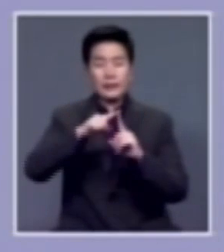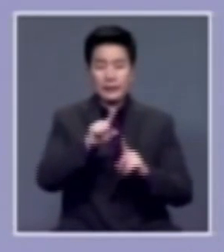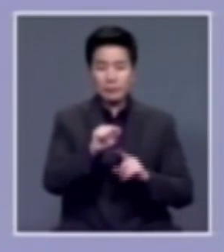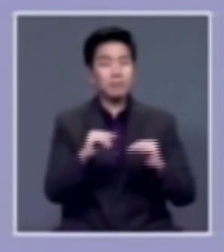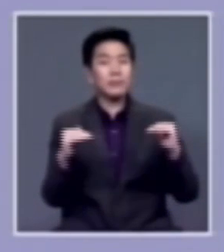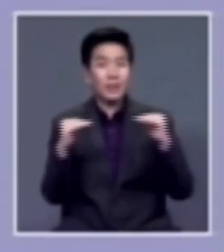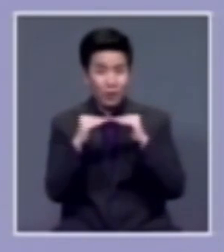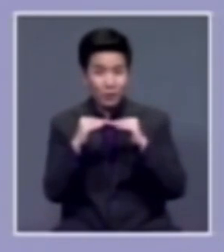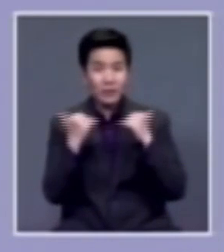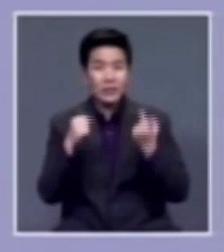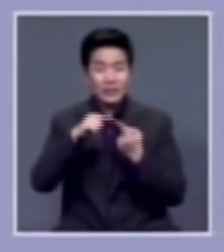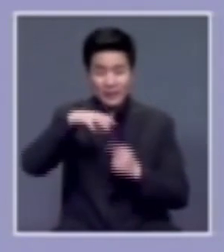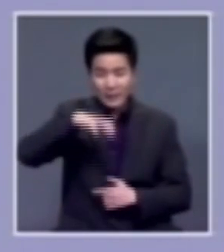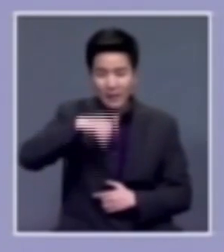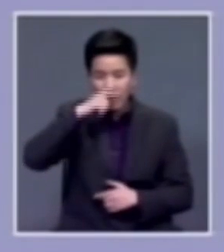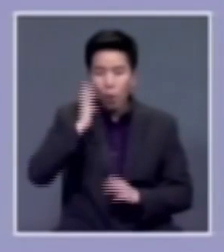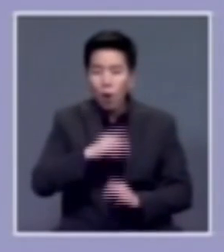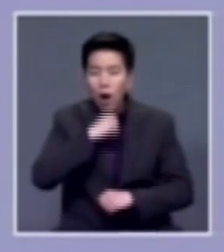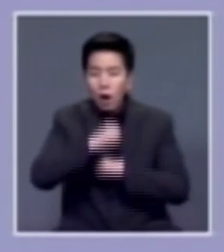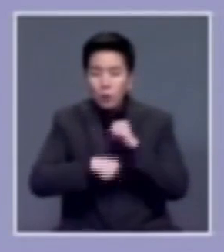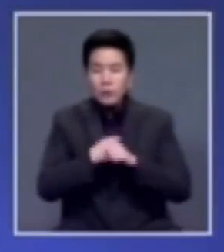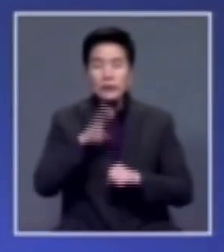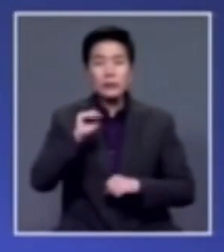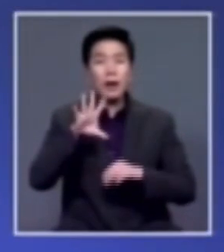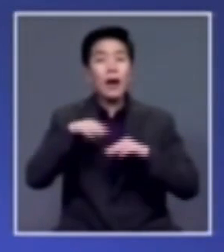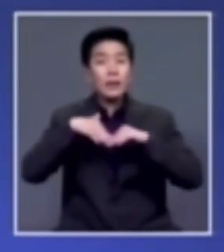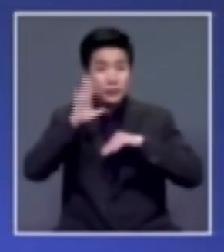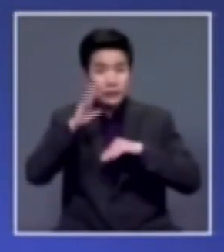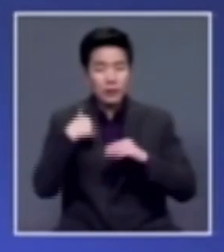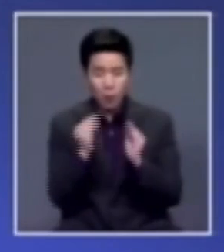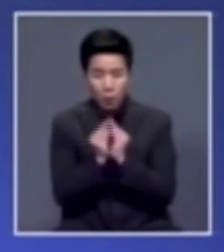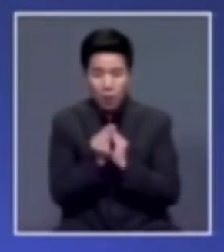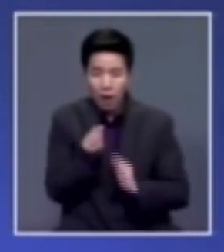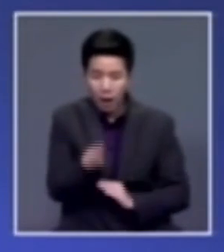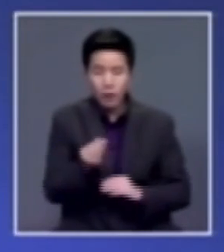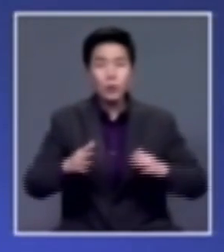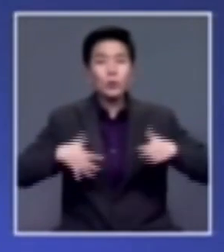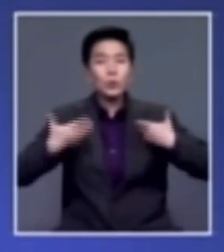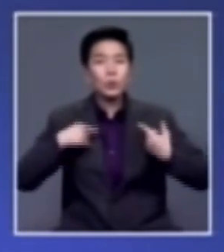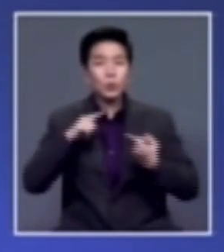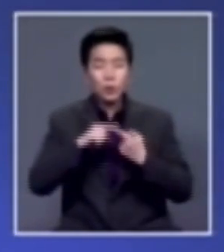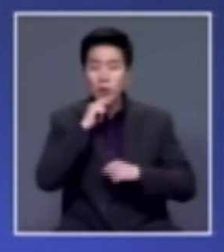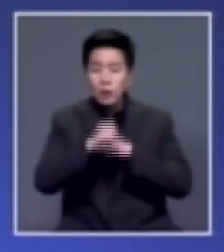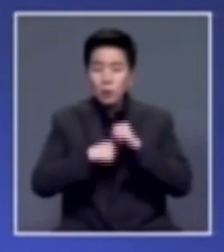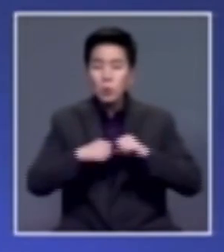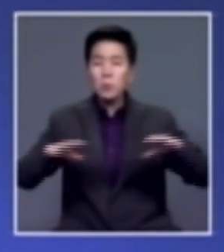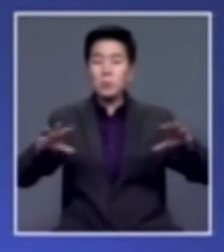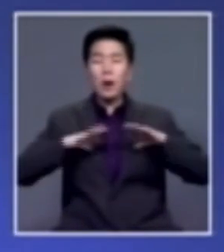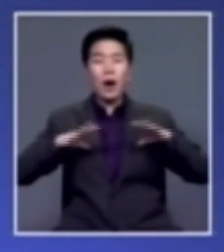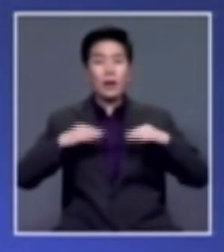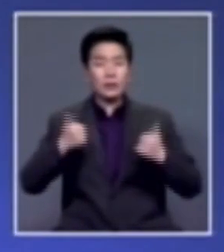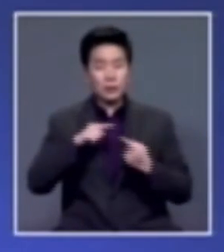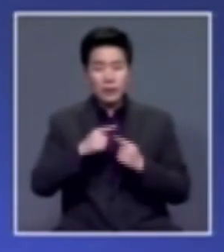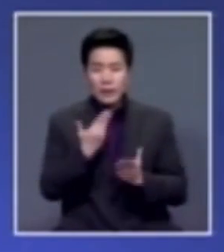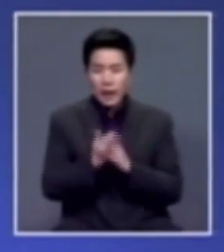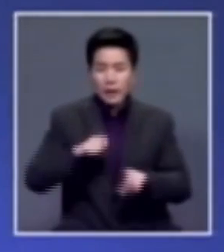เท่ากันนะครับจากการสำรวจผู้มีอายุเกิน45ปีที่มีการให้คะแนนความสะดวกสบายของชีวิตหลังเกษียณโดยเห็นว่ามีค่า